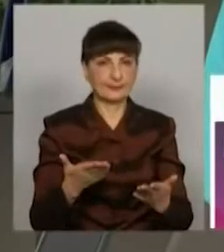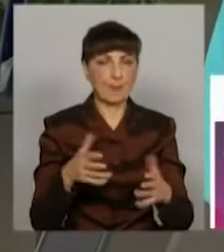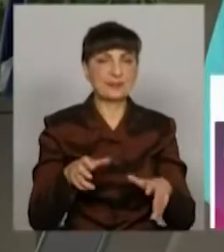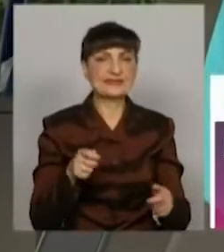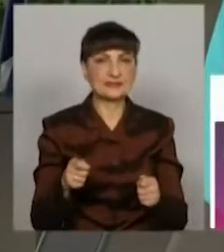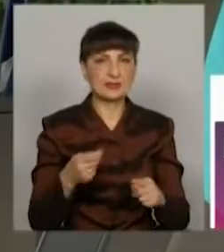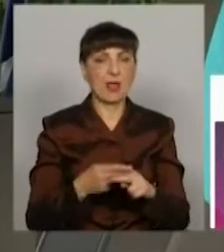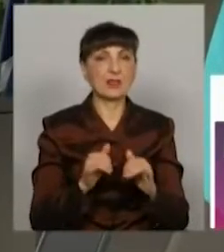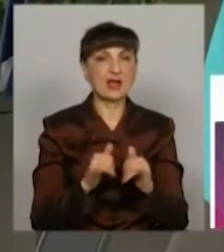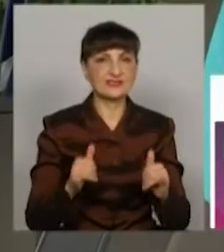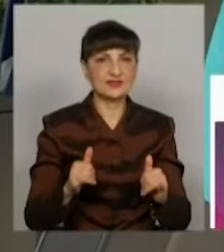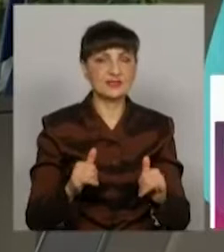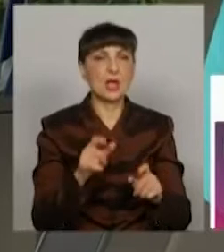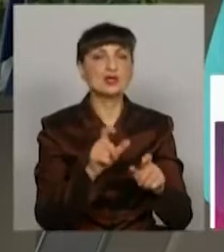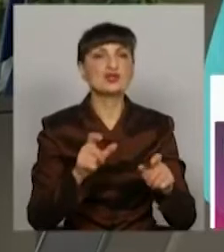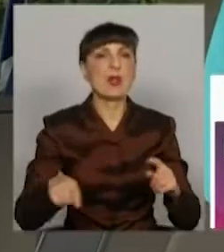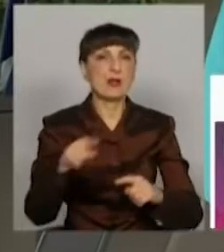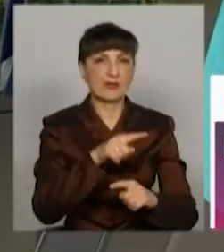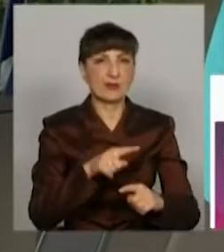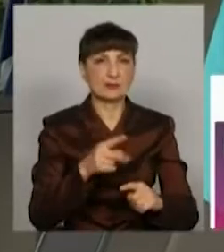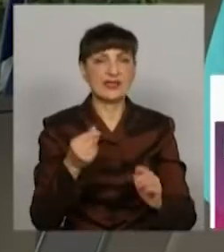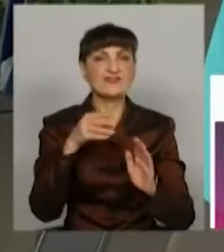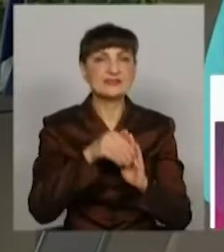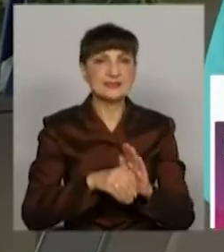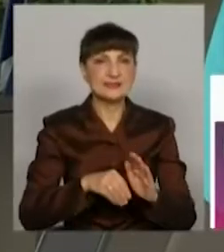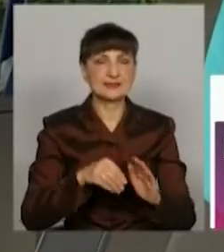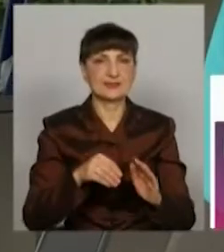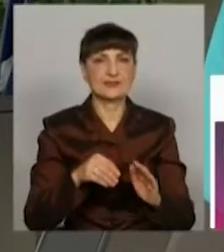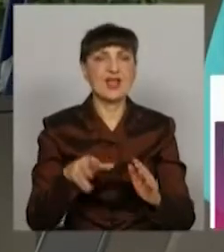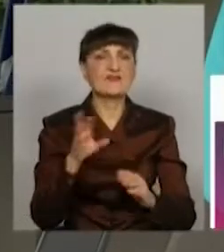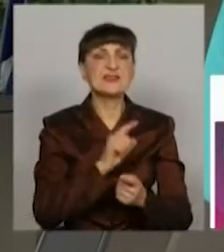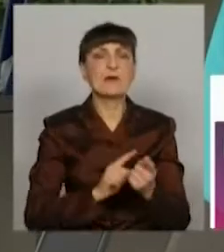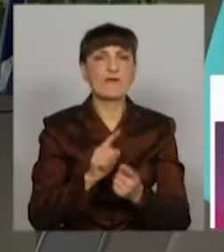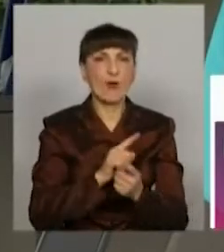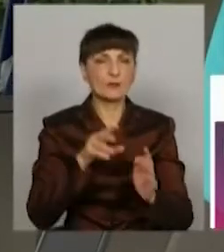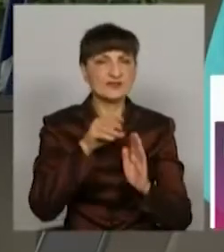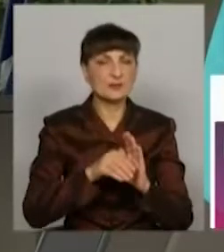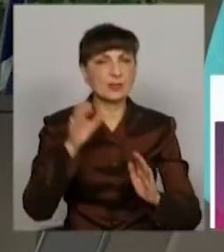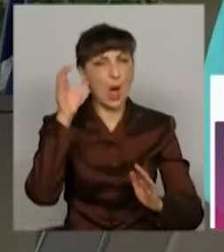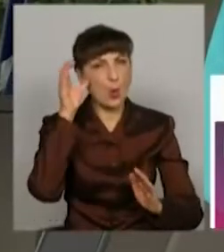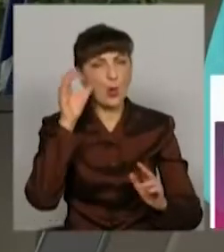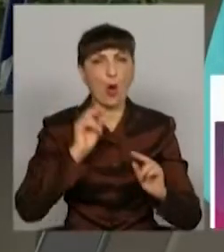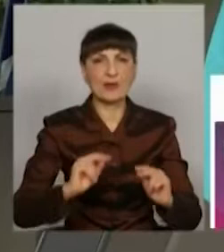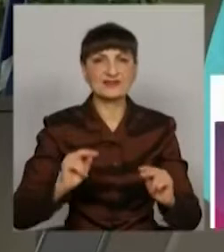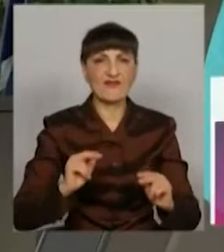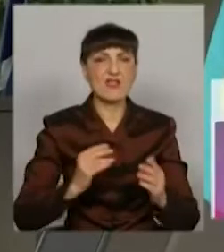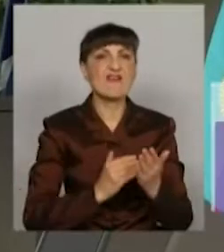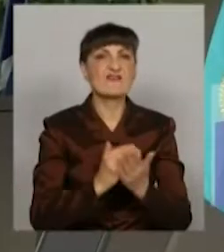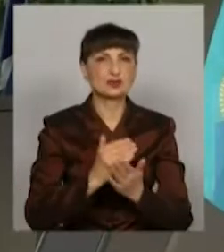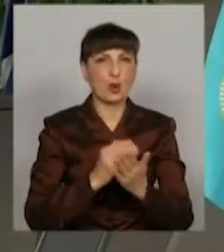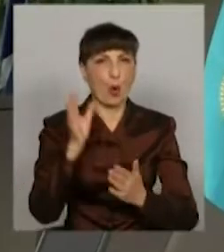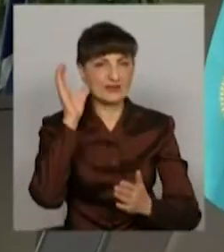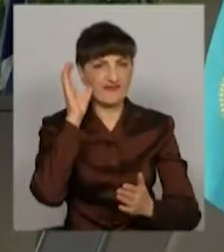является развитие человеческого капитала и инвестиции в него. Все реформы в системе науки и образования, в том числе высшего